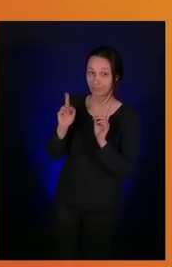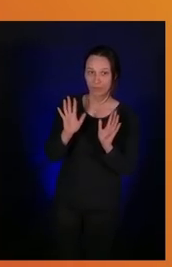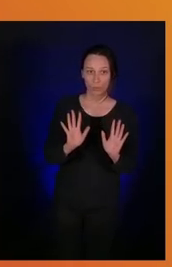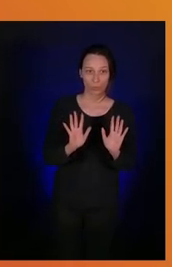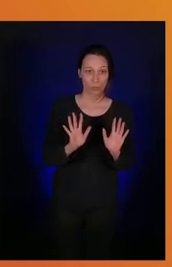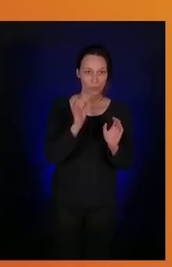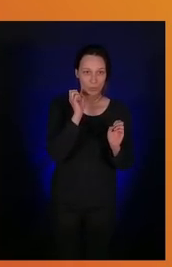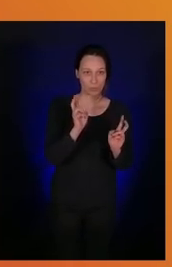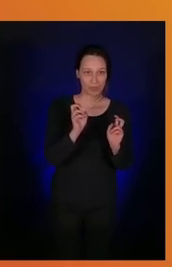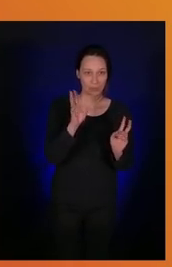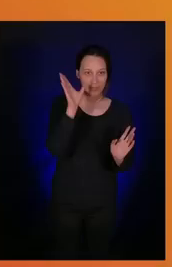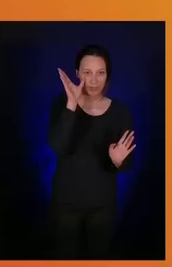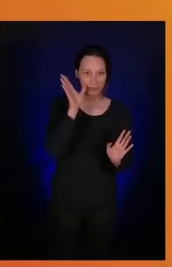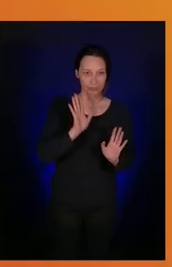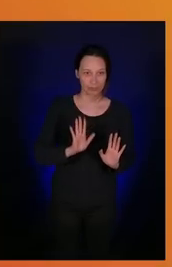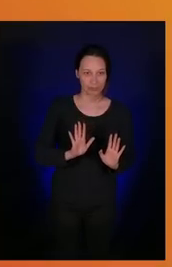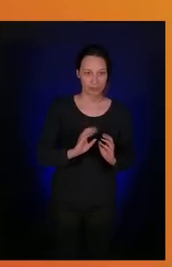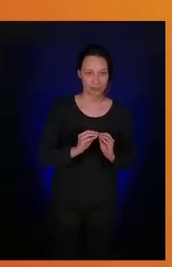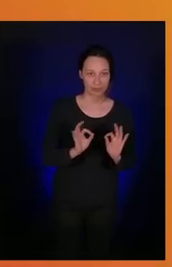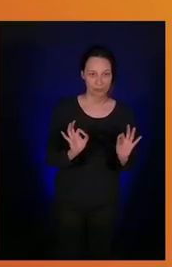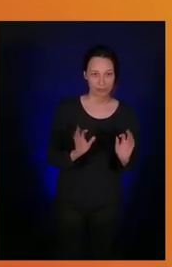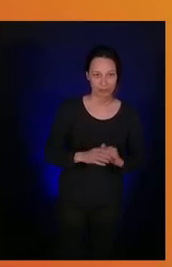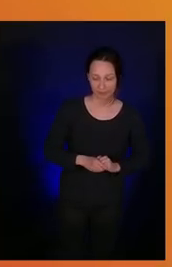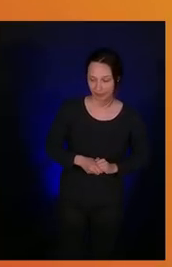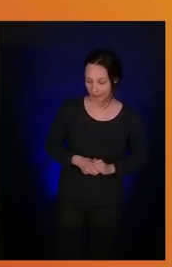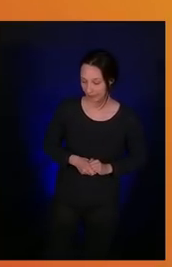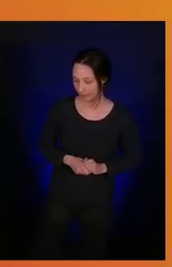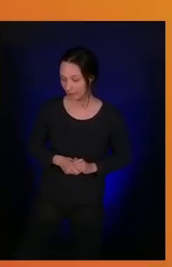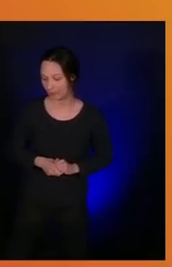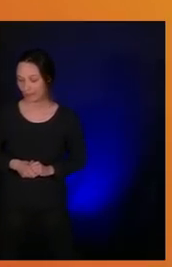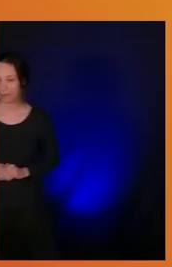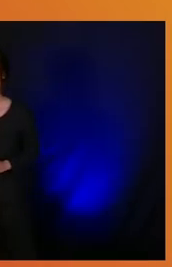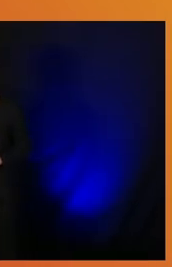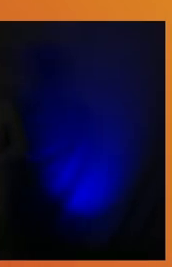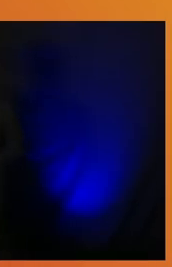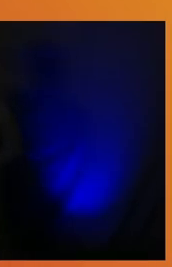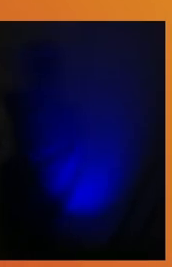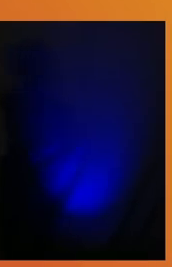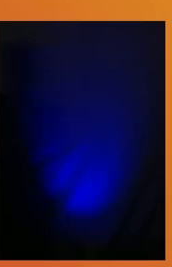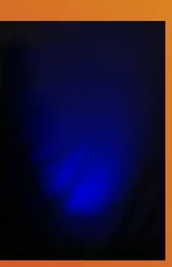C'est entendu.